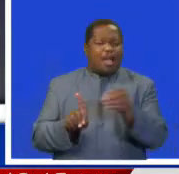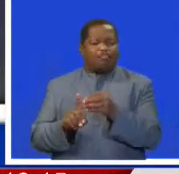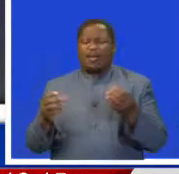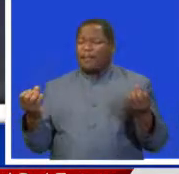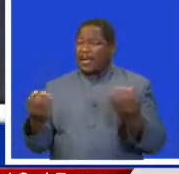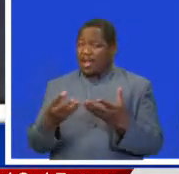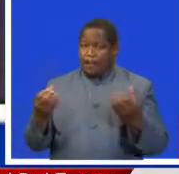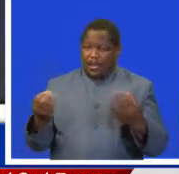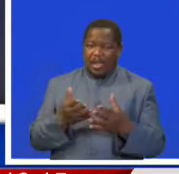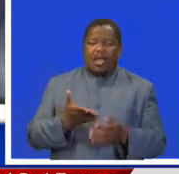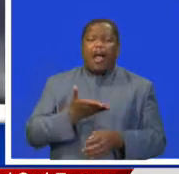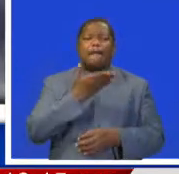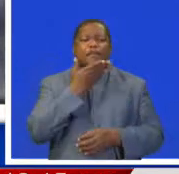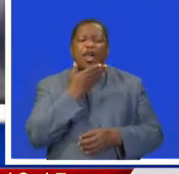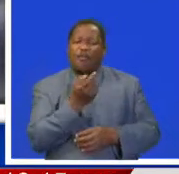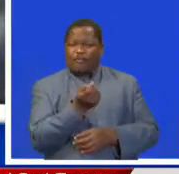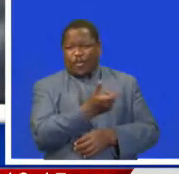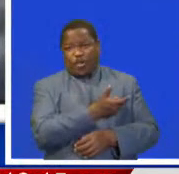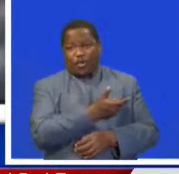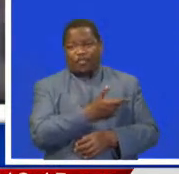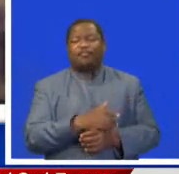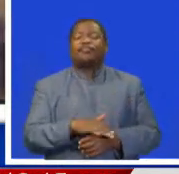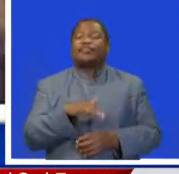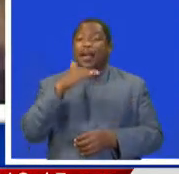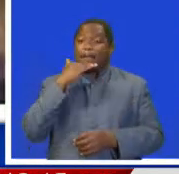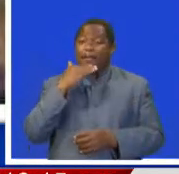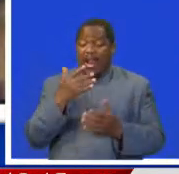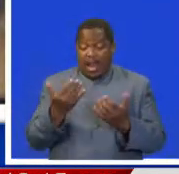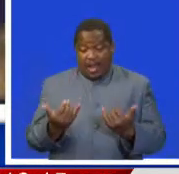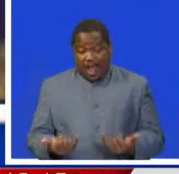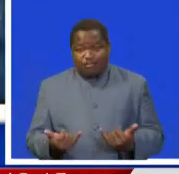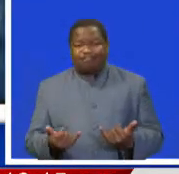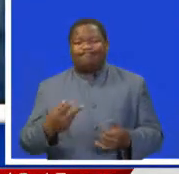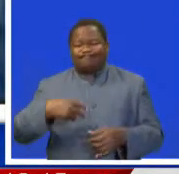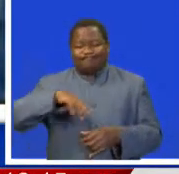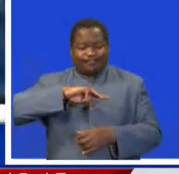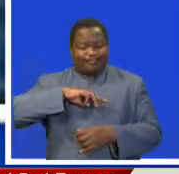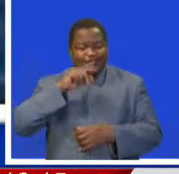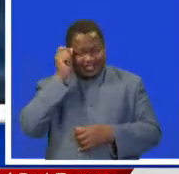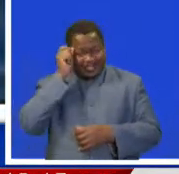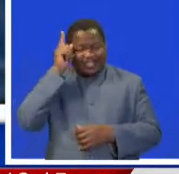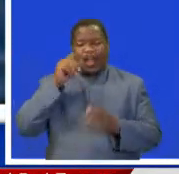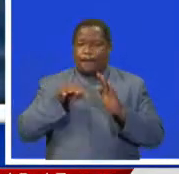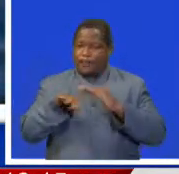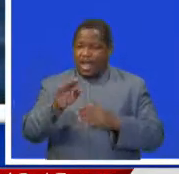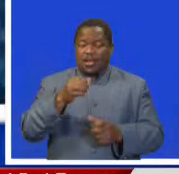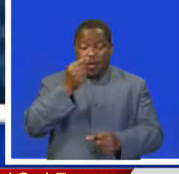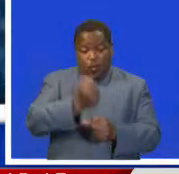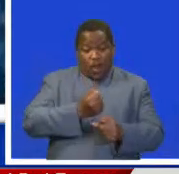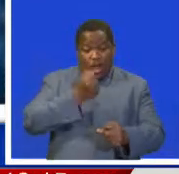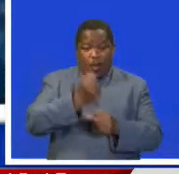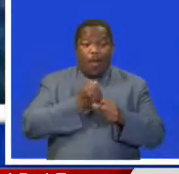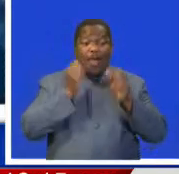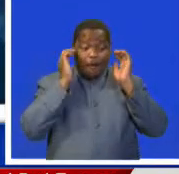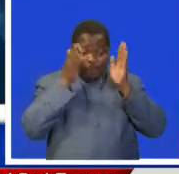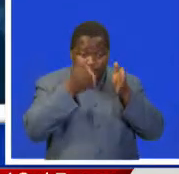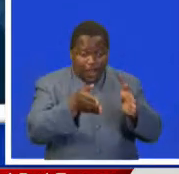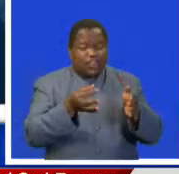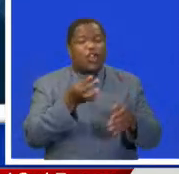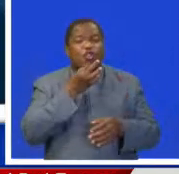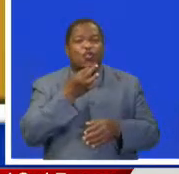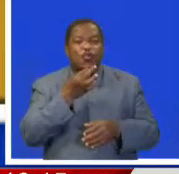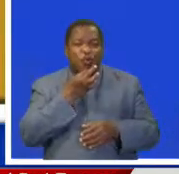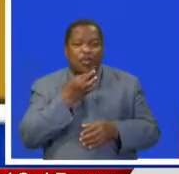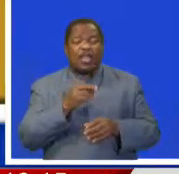labafana. Ngileyo ke le reason lokhanze ukuthi sabe sesibese siyahlala sabukela nokuthi ase sibendele le intervention noma sibendele le